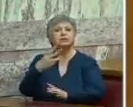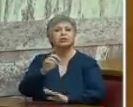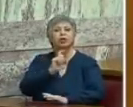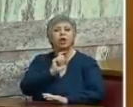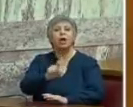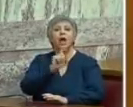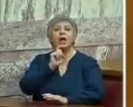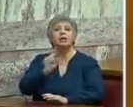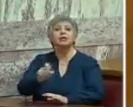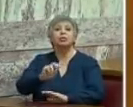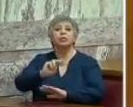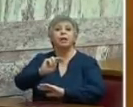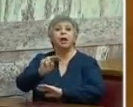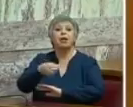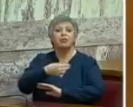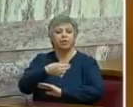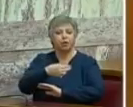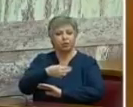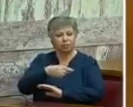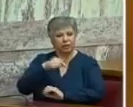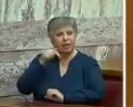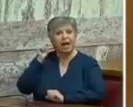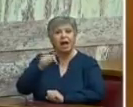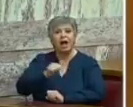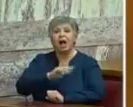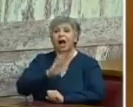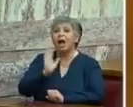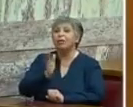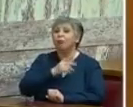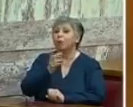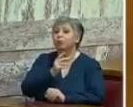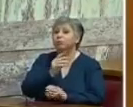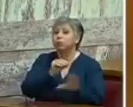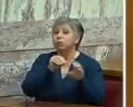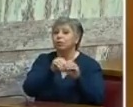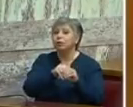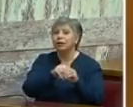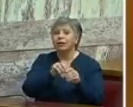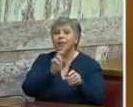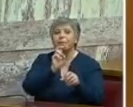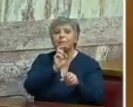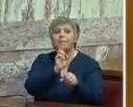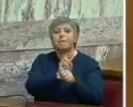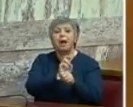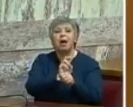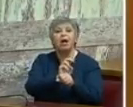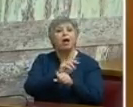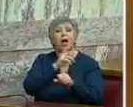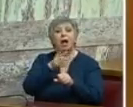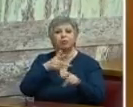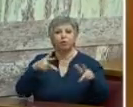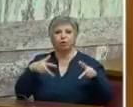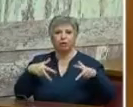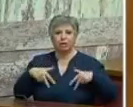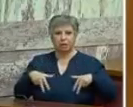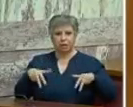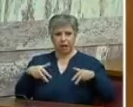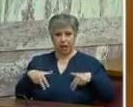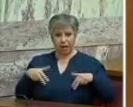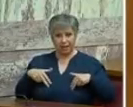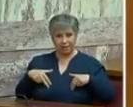δόση ληξιπροθέσμων, αλλά από το αποθεματικό του Γενικού Λογιστηρίου του Κράτους. 29